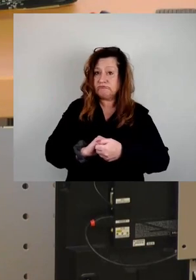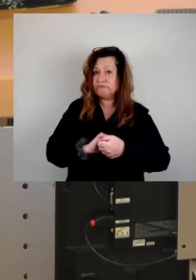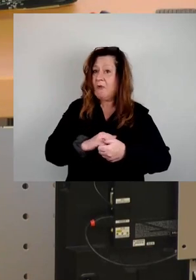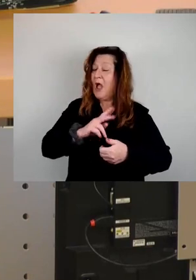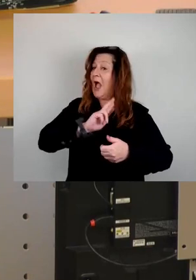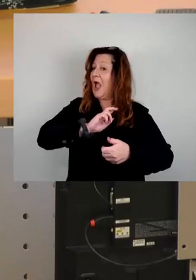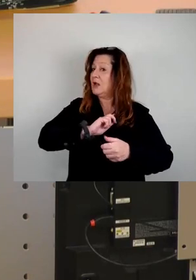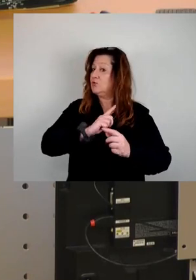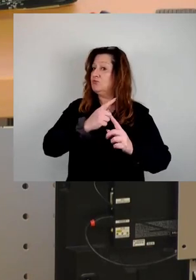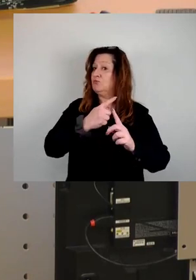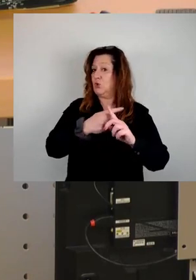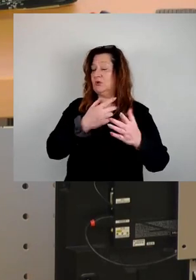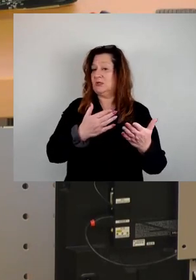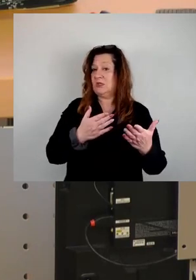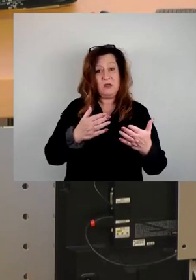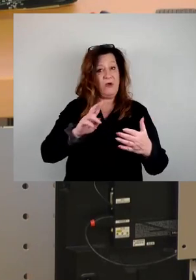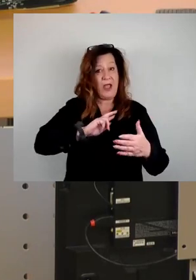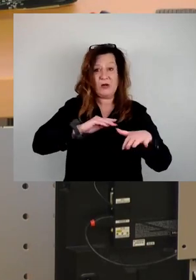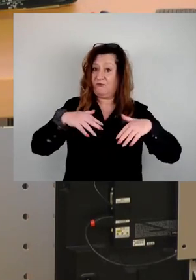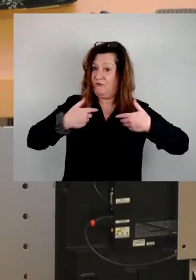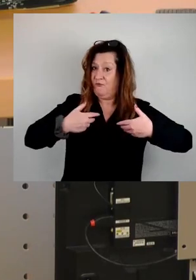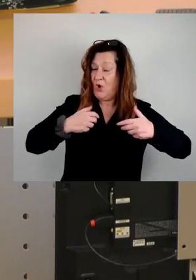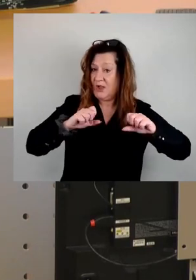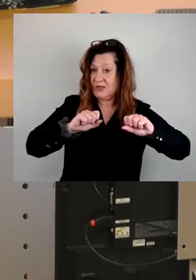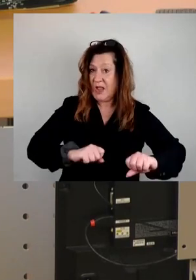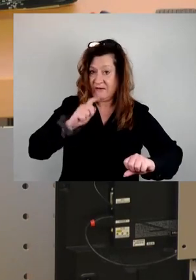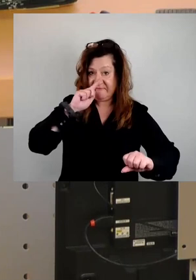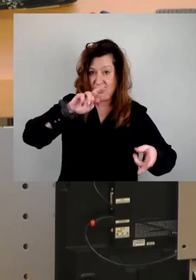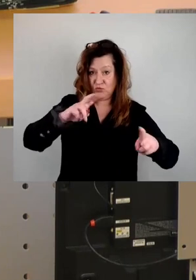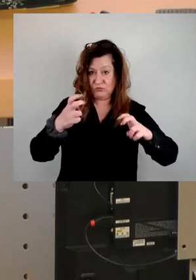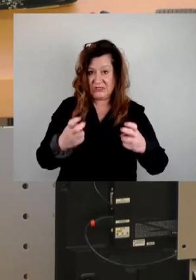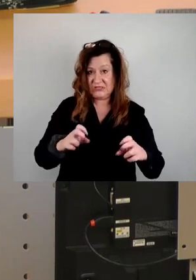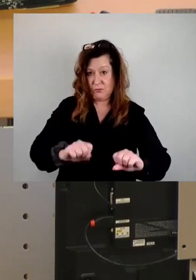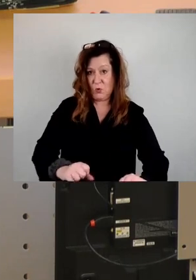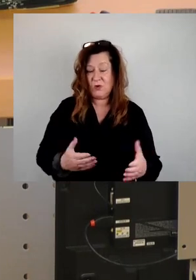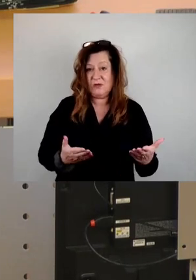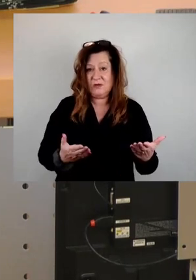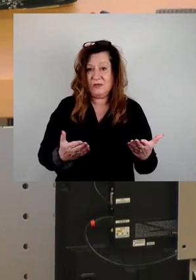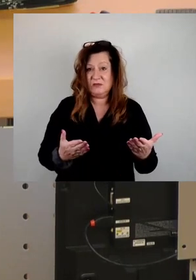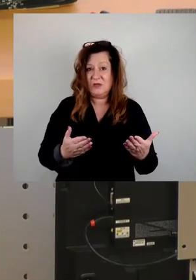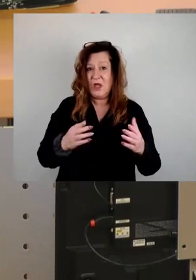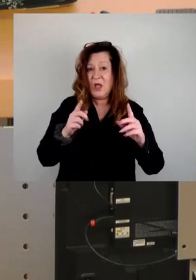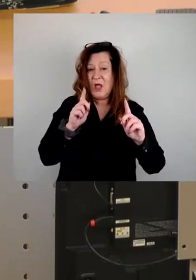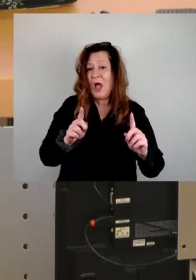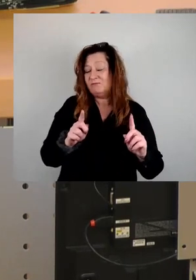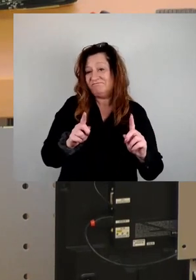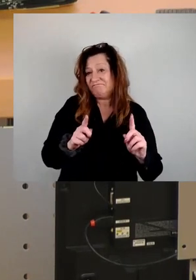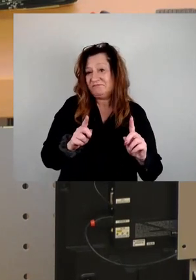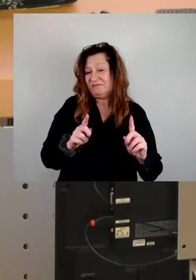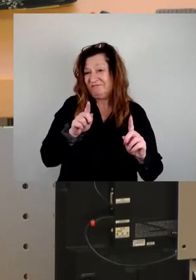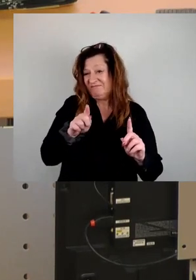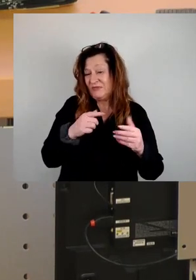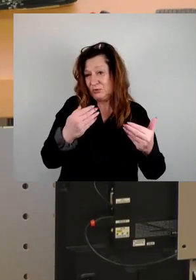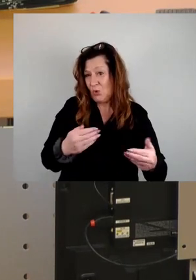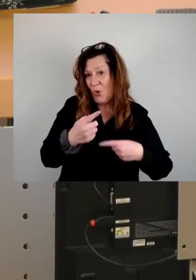und dass wir uns darauf freuen, wenn wir das realisieren können. Das haben wir ja nicht so ganz häufig. Es ist